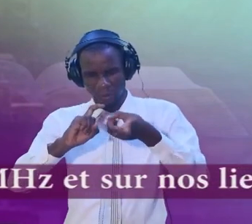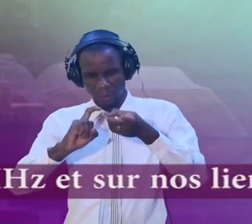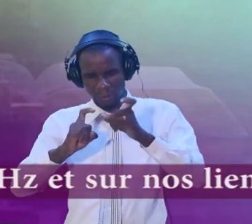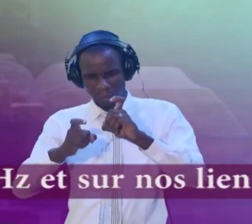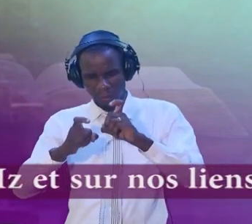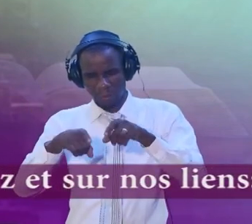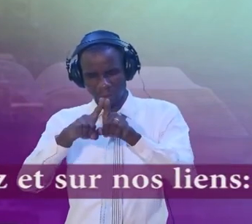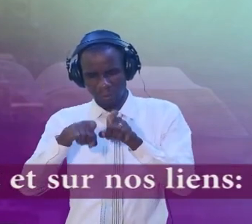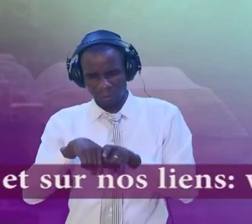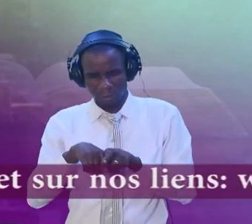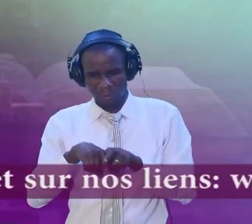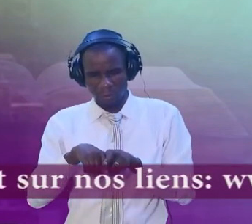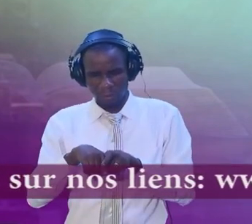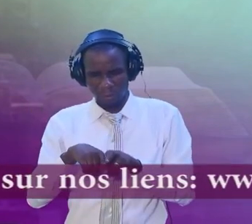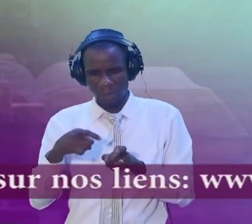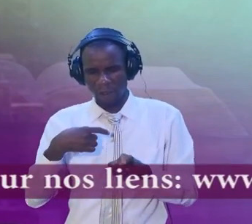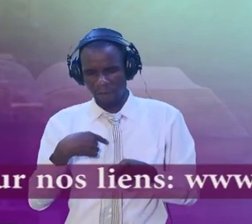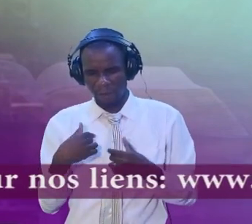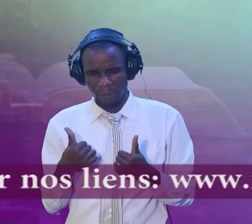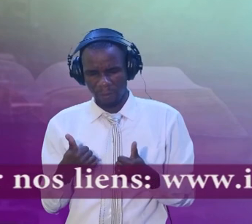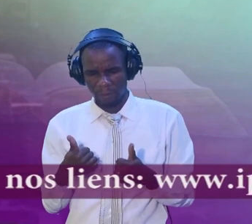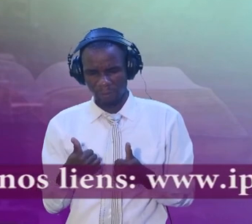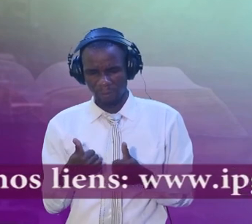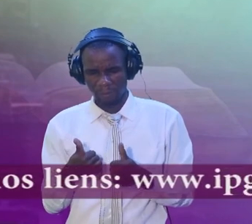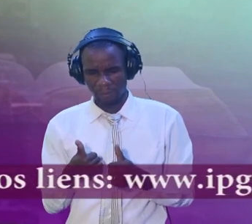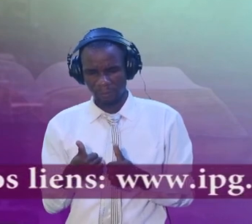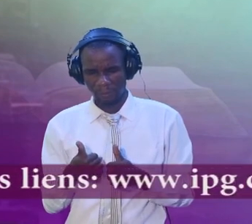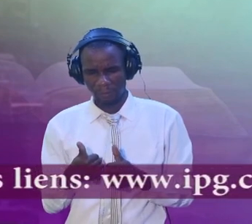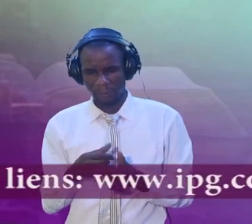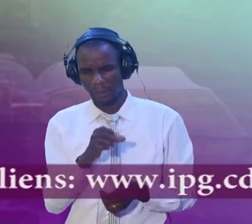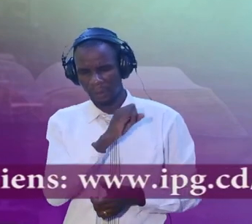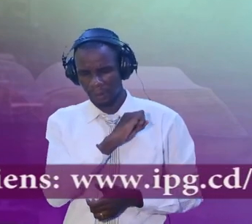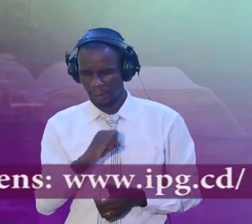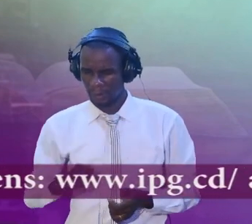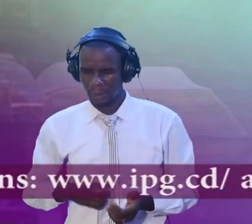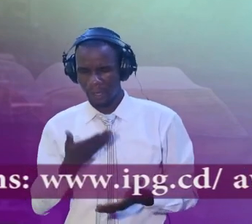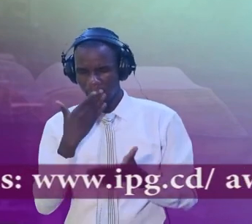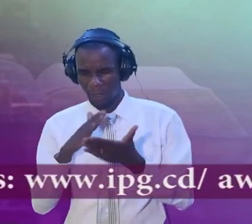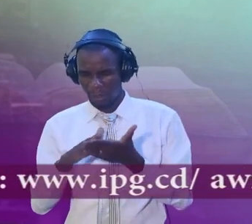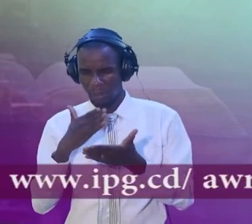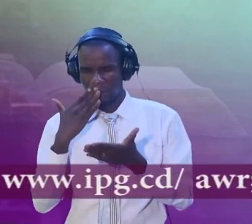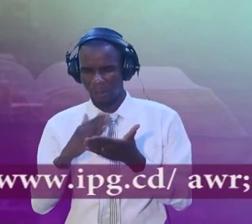mkuu, kwa nguvu nyingi, unibadilishe na kubadilisha maisha yangu.